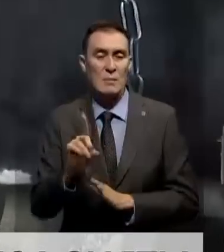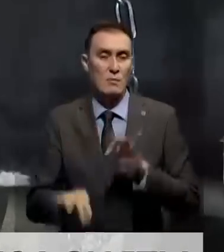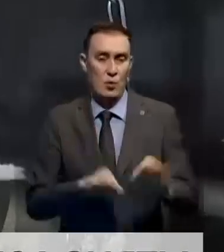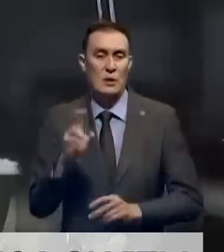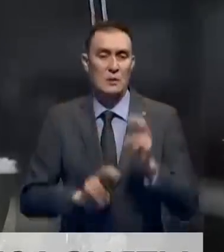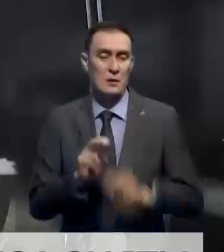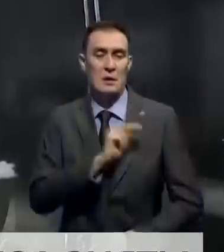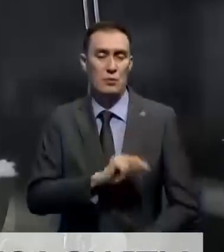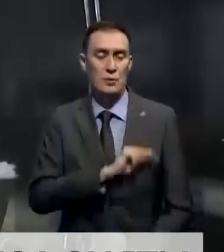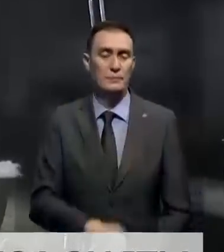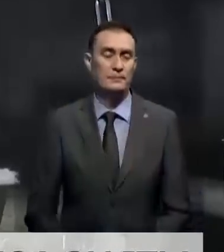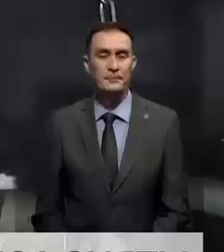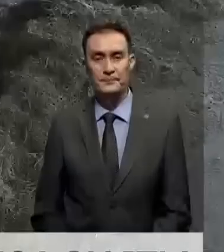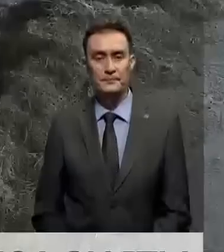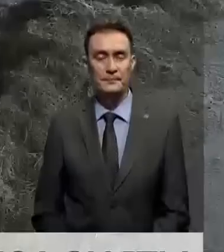запустили проект.